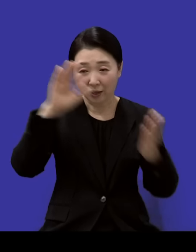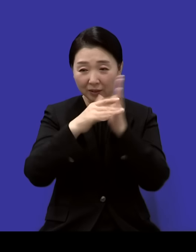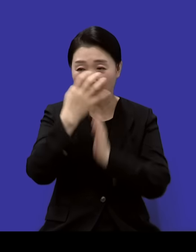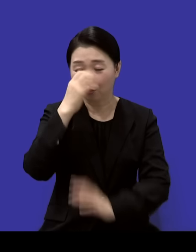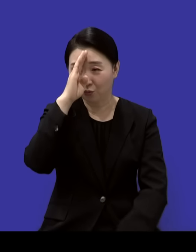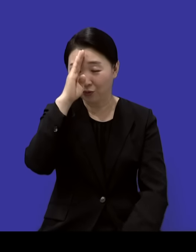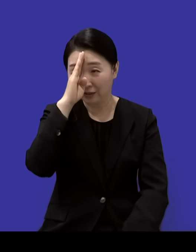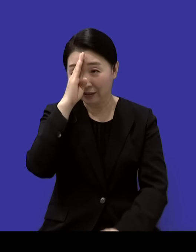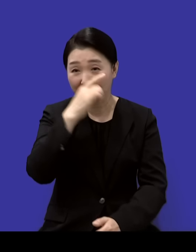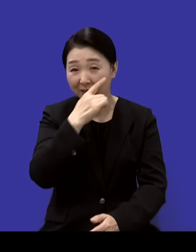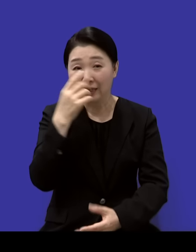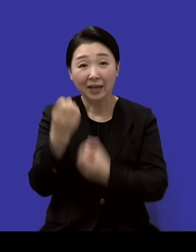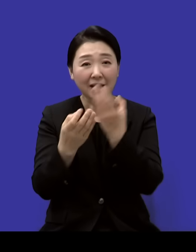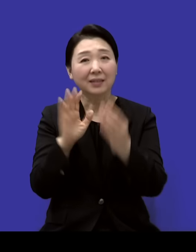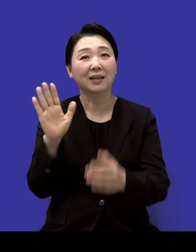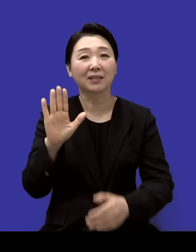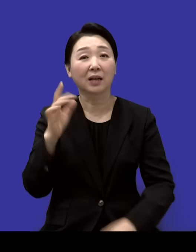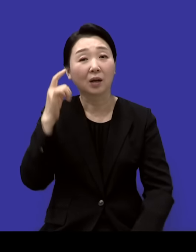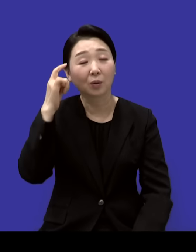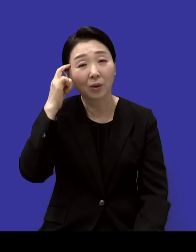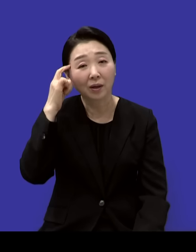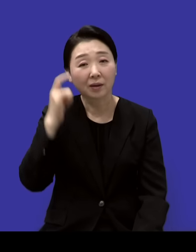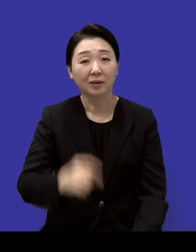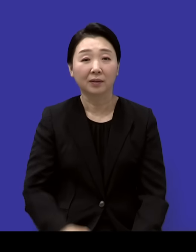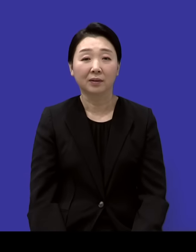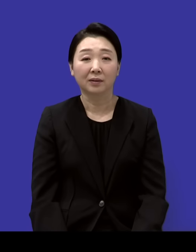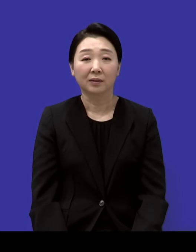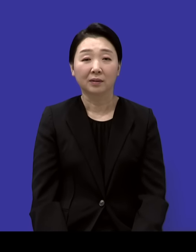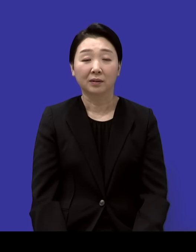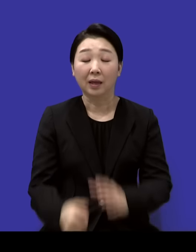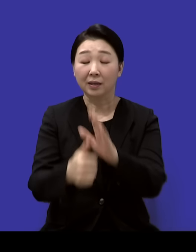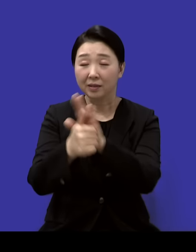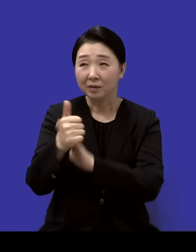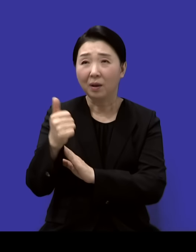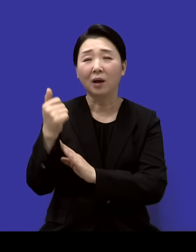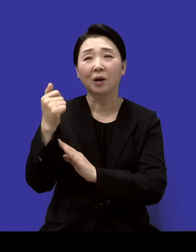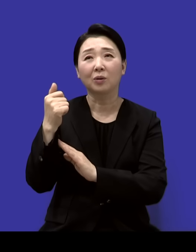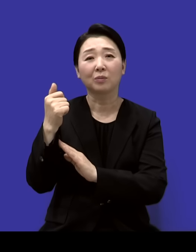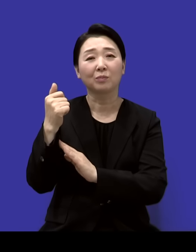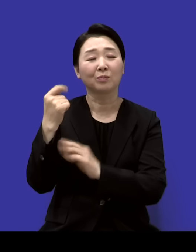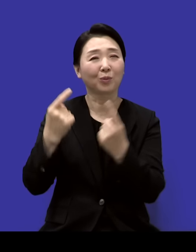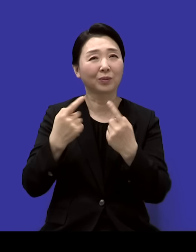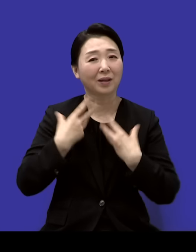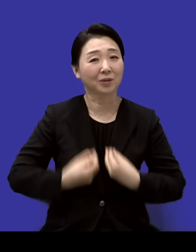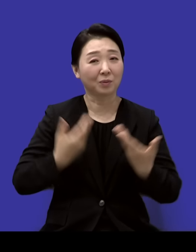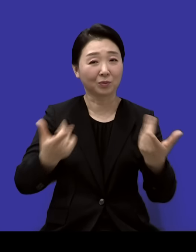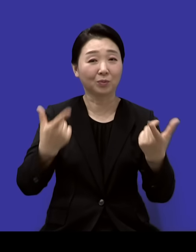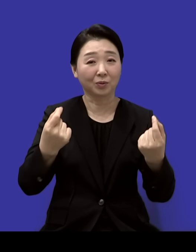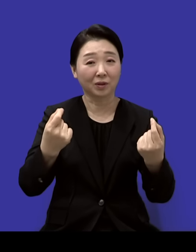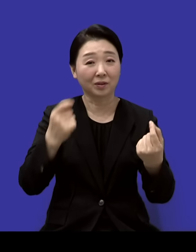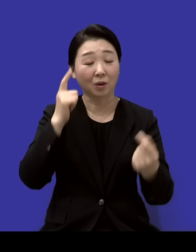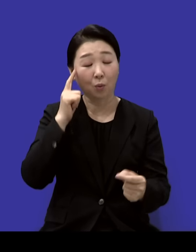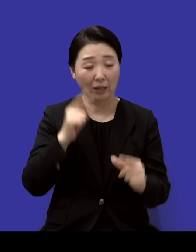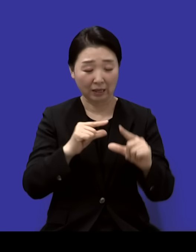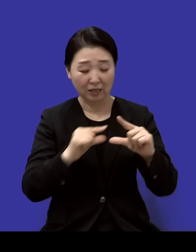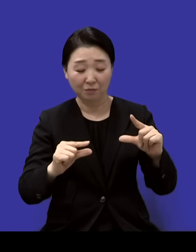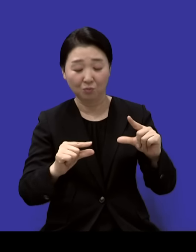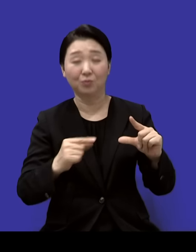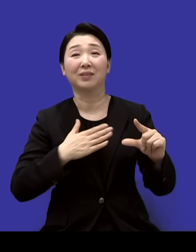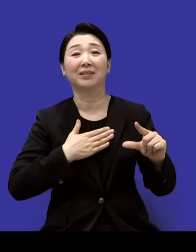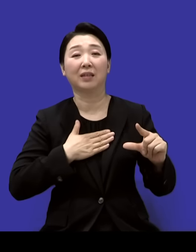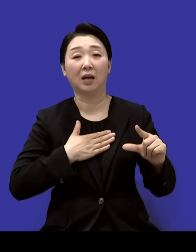우울증 간증을 네. 하질 않습니다. 네. 이거 하면 희망보다는 절망을 주는 것 같아요. 예. 이건 굉장히 극소수의 케이스지 예.